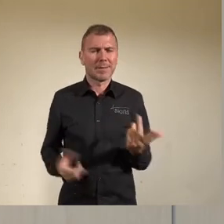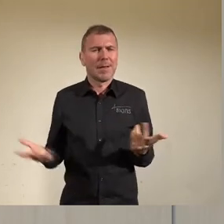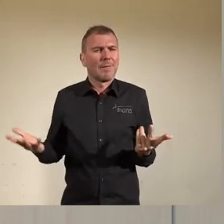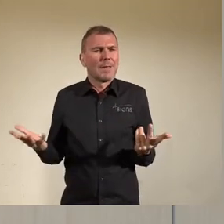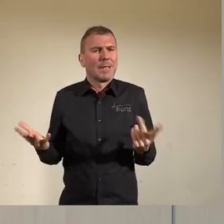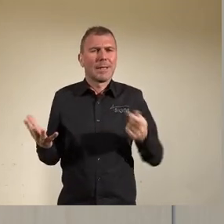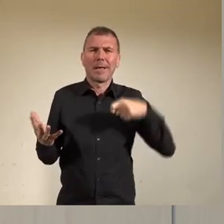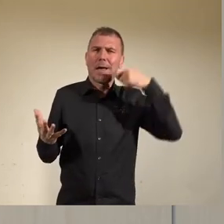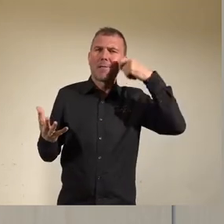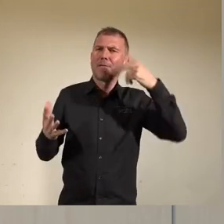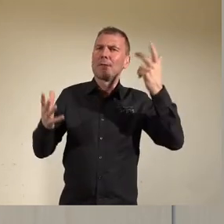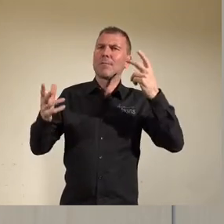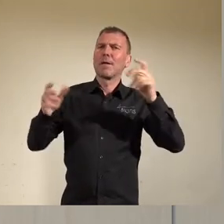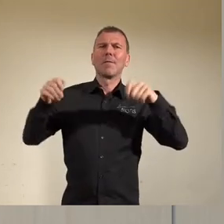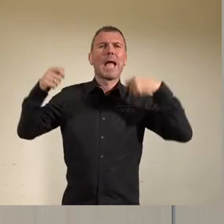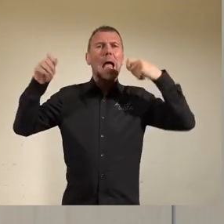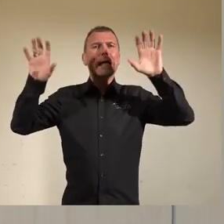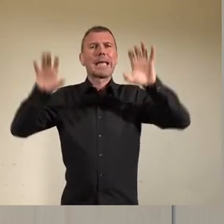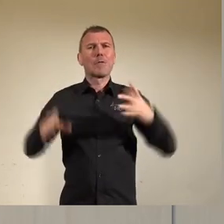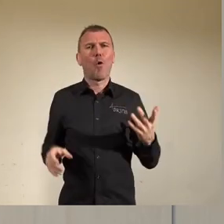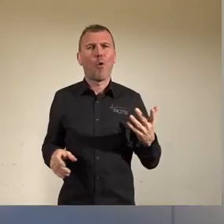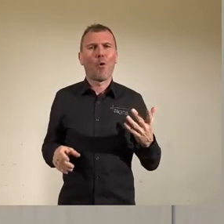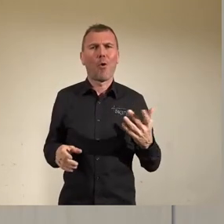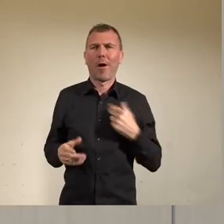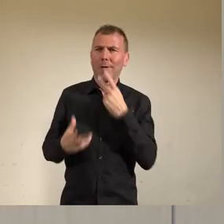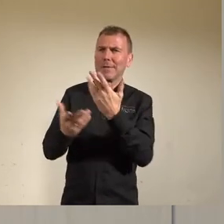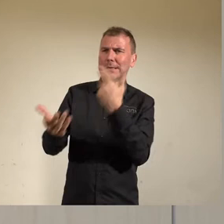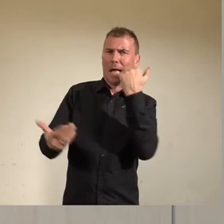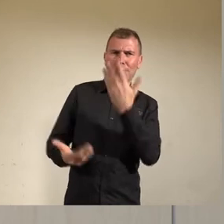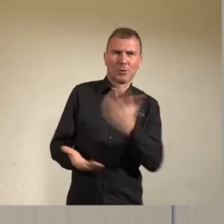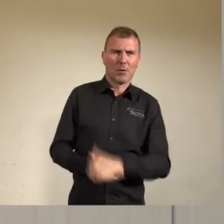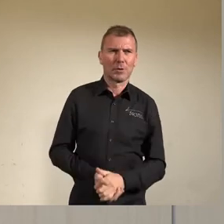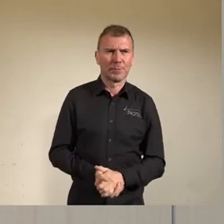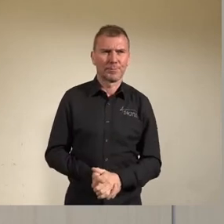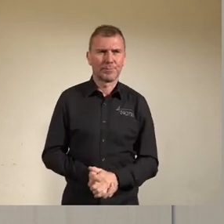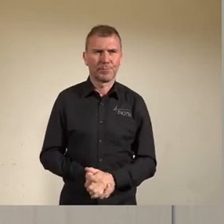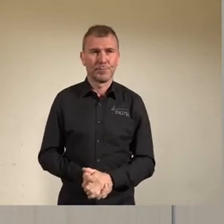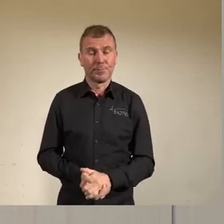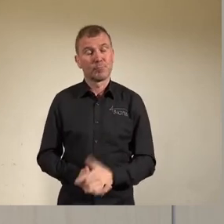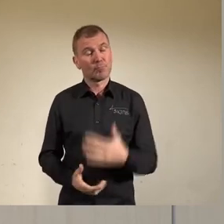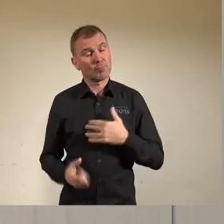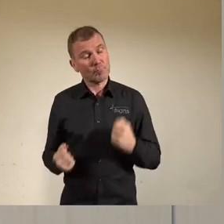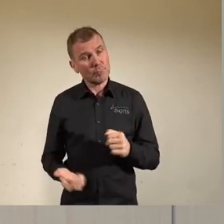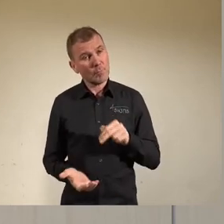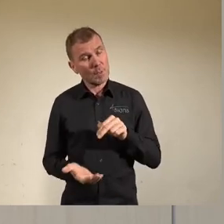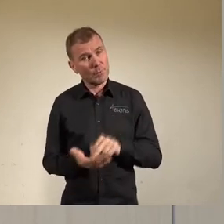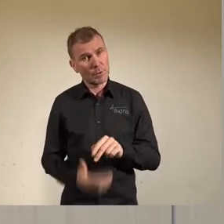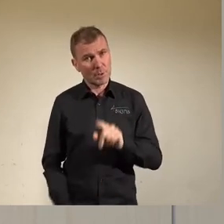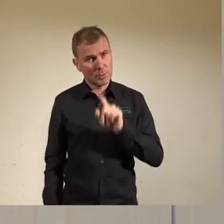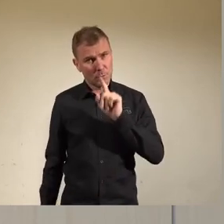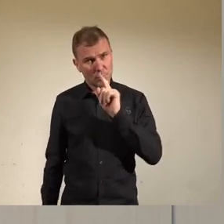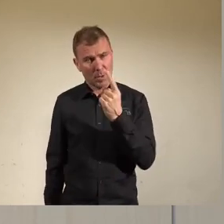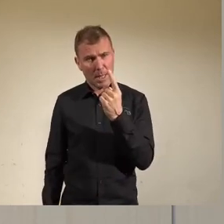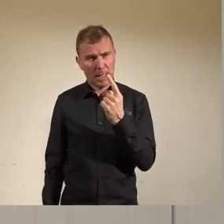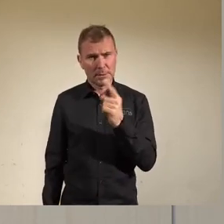wirklich absolut großes Kino, wie diese Haushaltsverhandlungen hier gelaufen sind. Und man muss feststellen, dass lediglich die nicht ganz